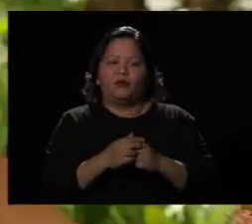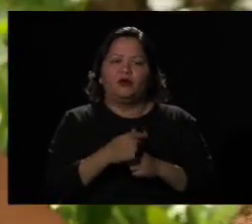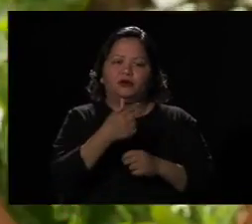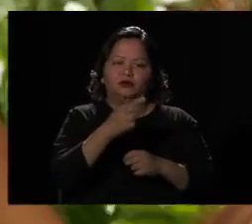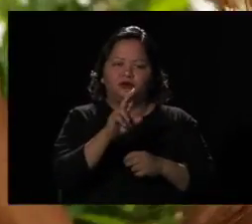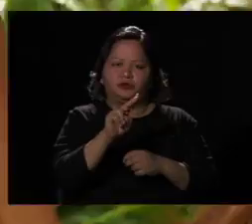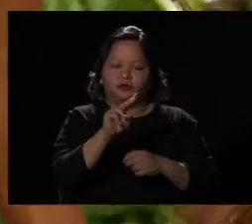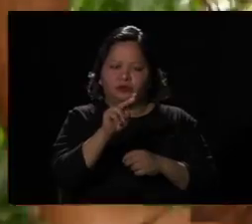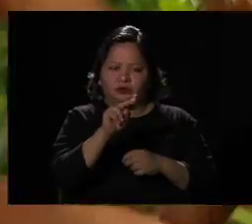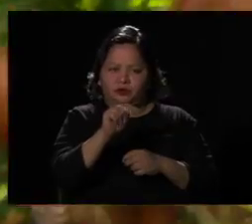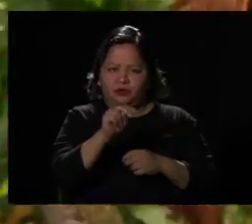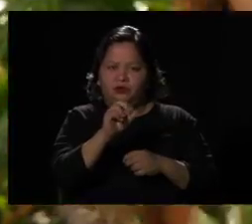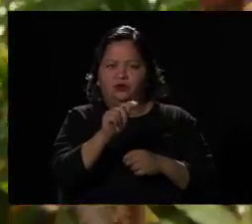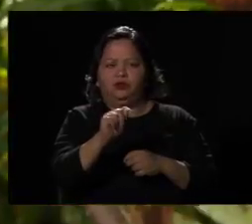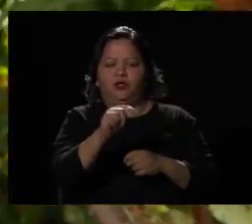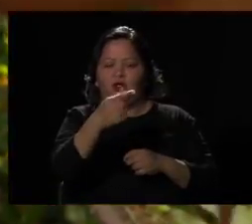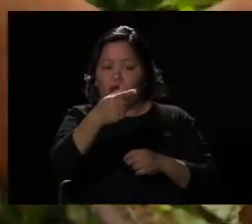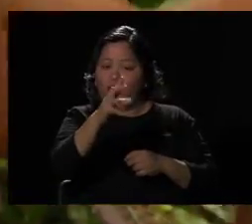Gunut.